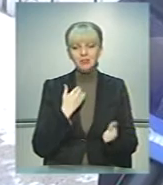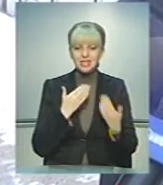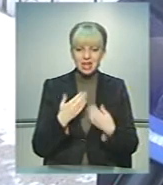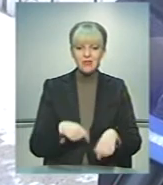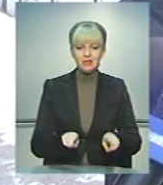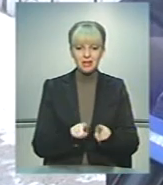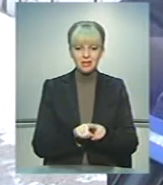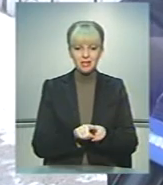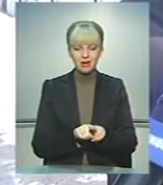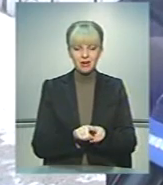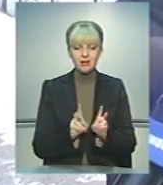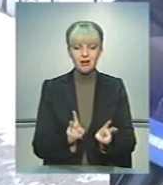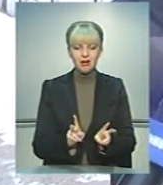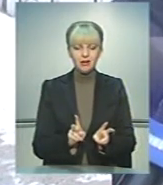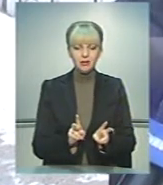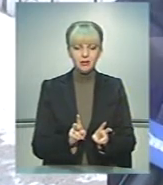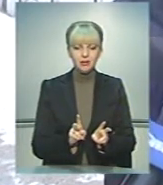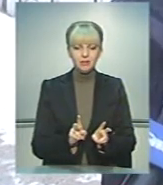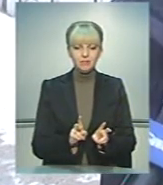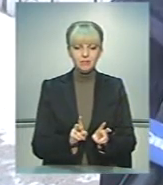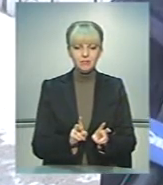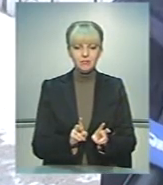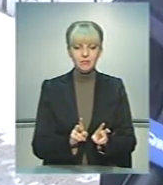таке, як